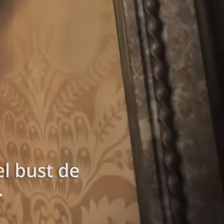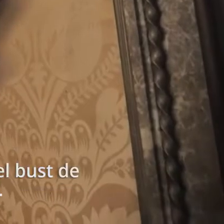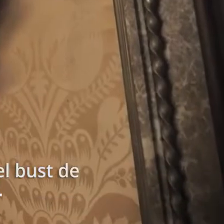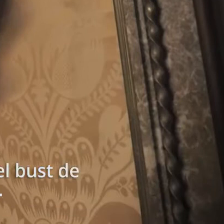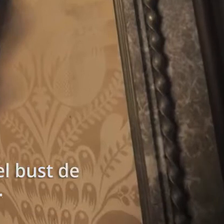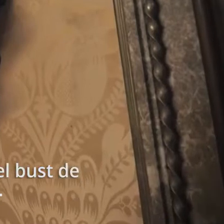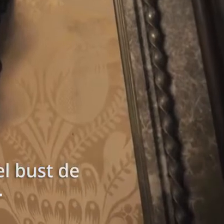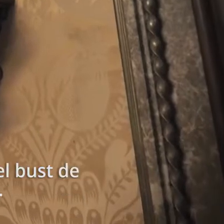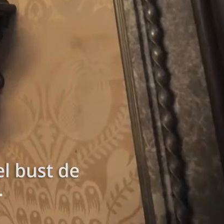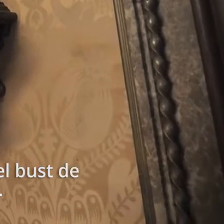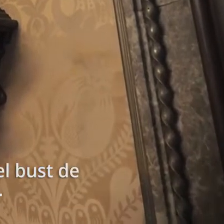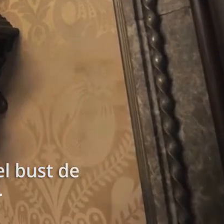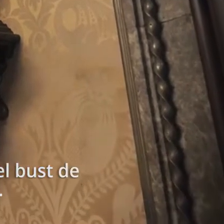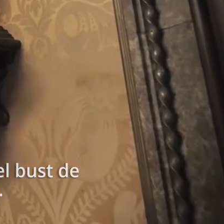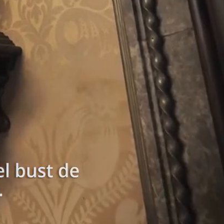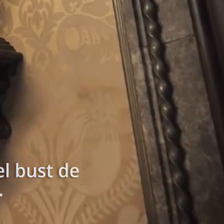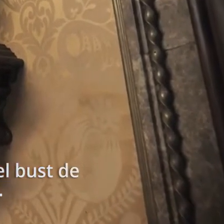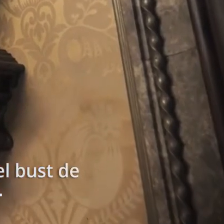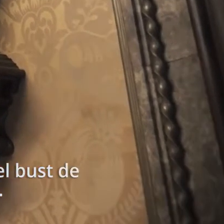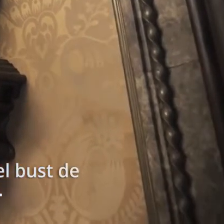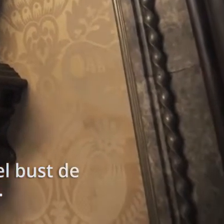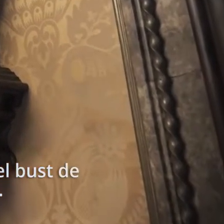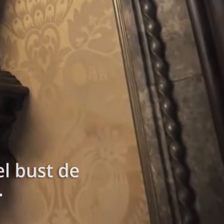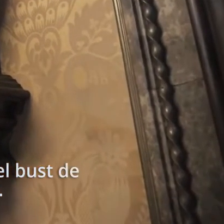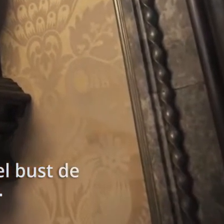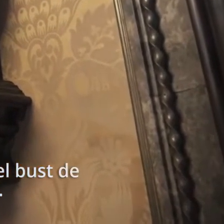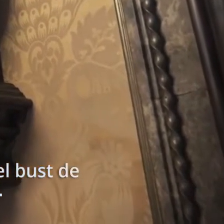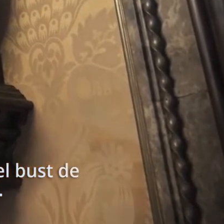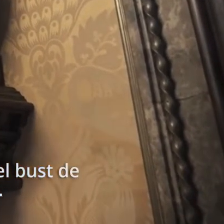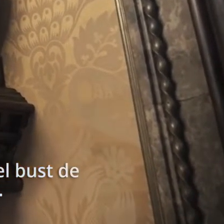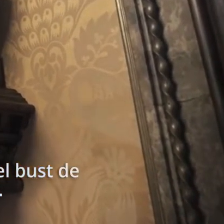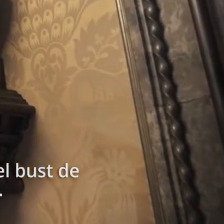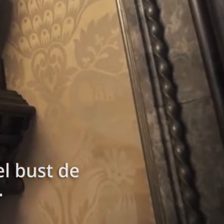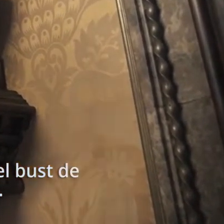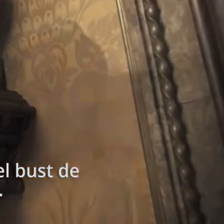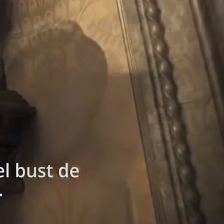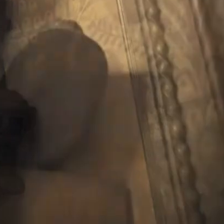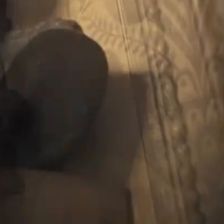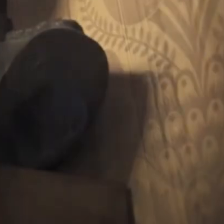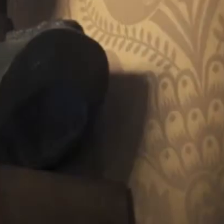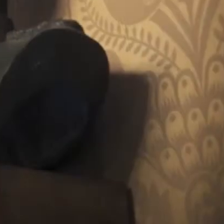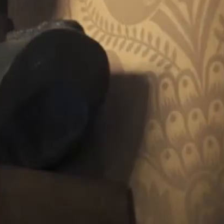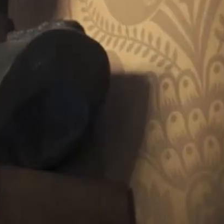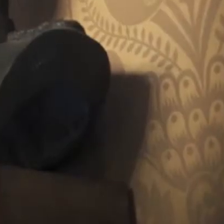Entre els dos finestrals podeu veure el bust de Joan Carles I, que presideix la cambra.